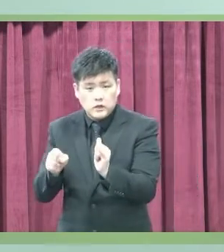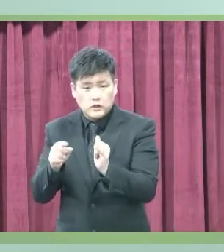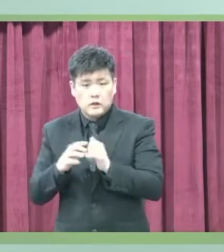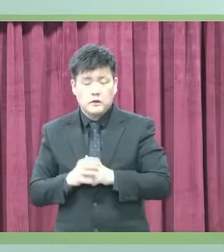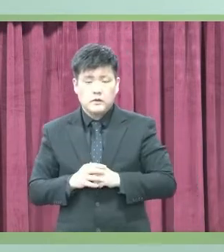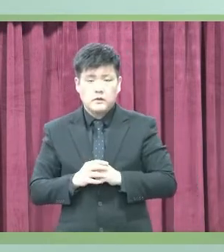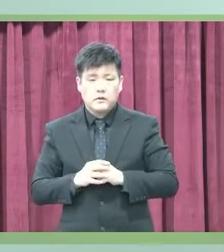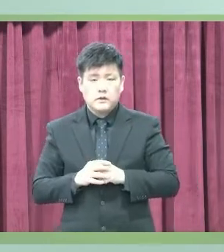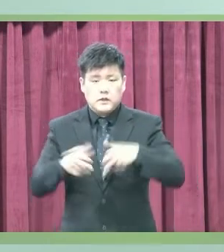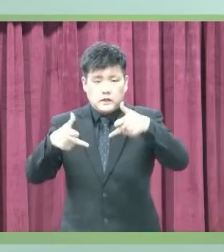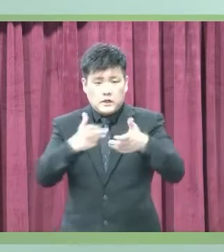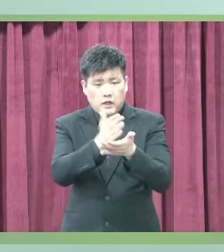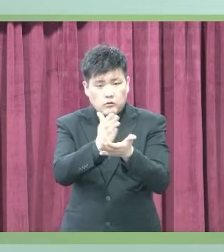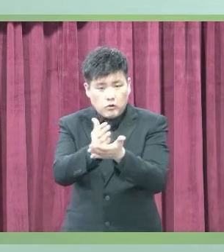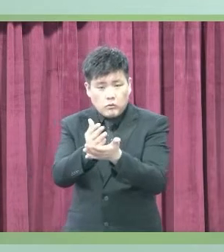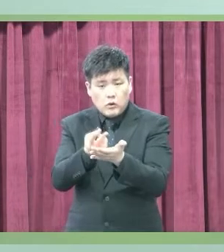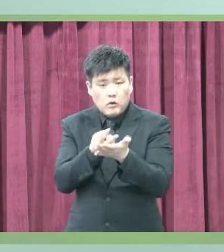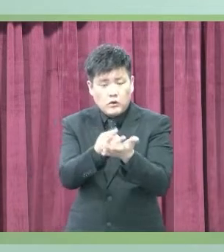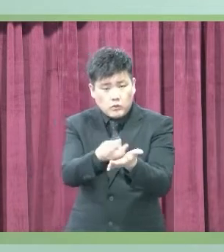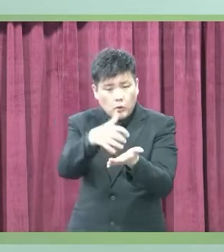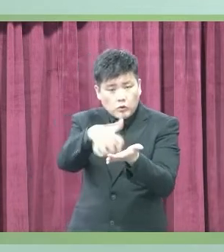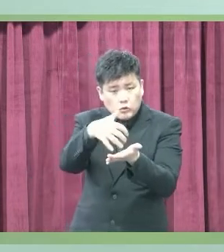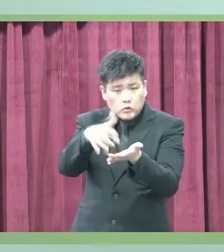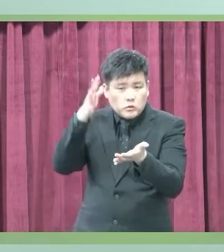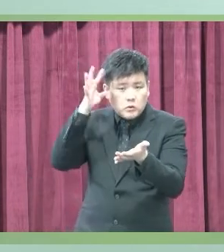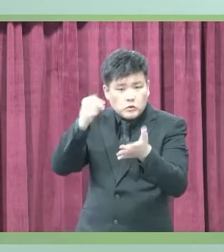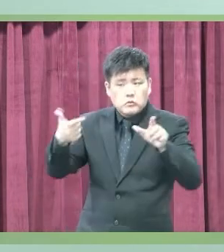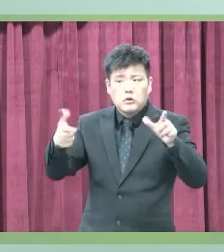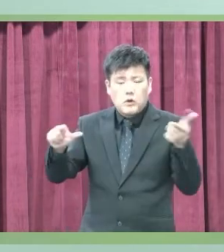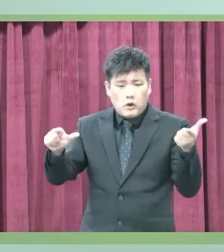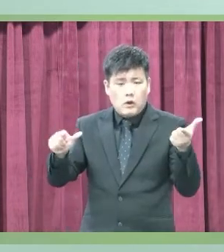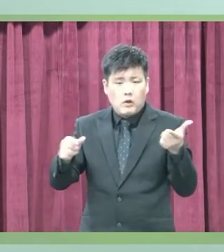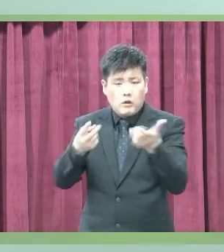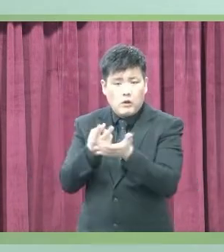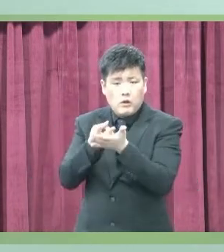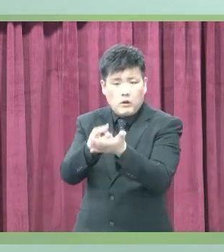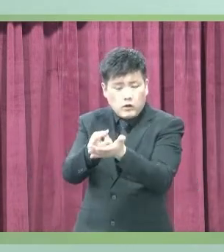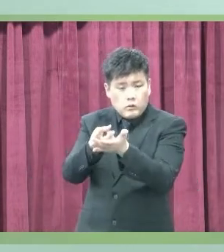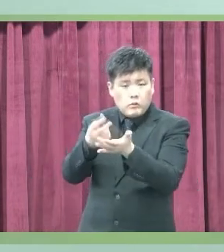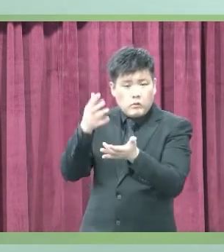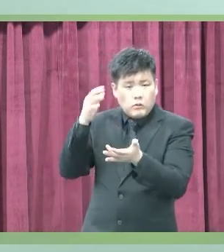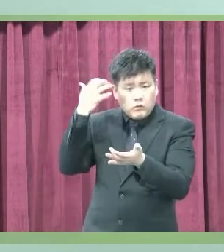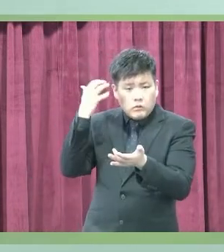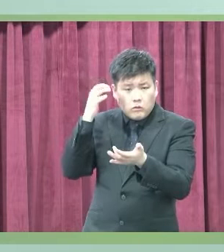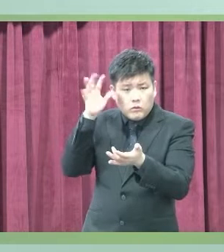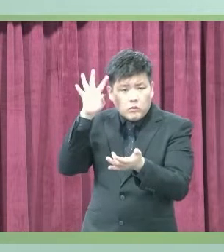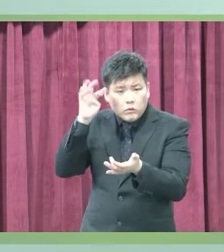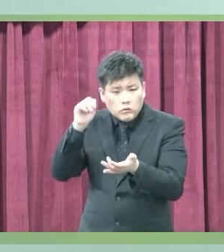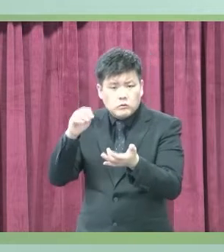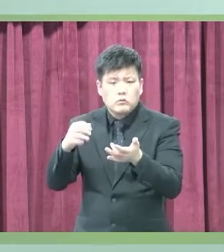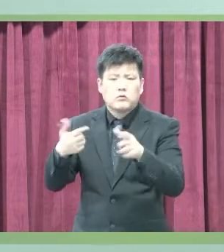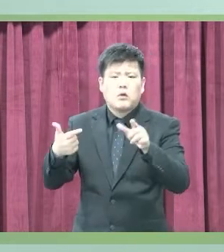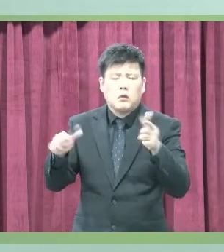미수검자의 장애 유형별 입원 일수 차이를 살펴보겠습니다. 입원 일수 차이가 큰 장애 유형은 뇌변변, 정신,